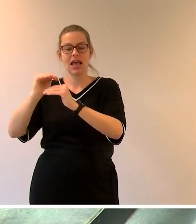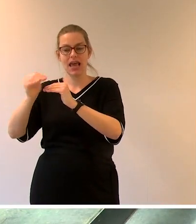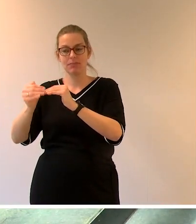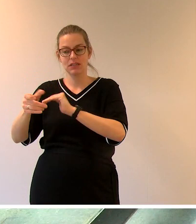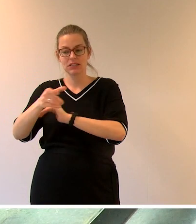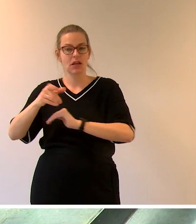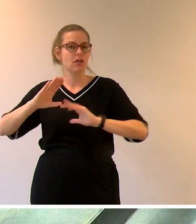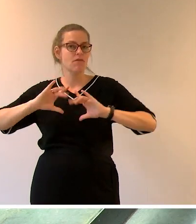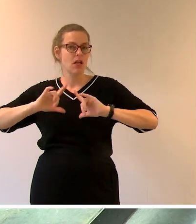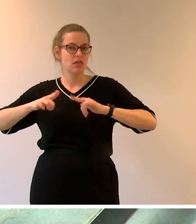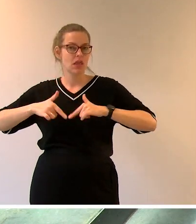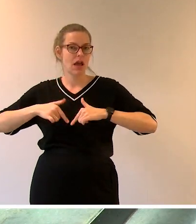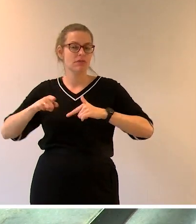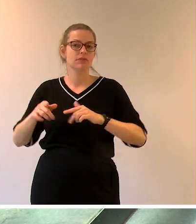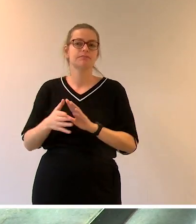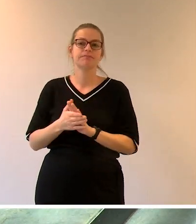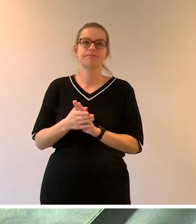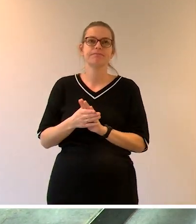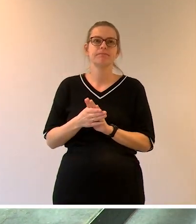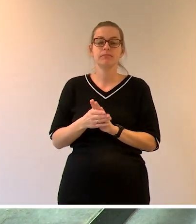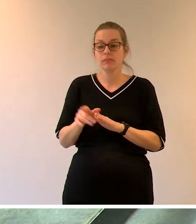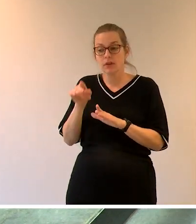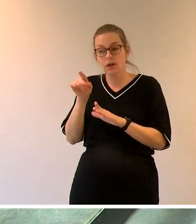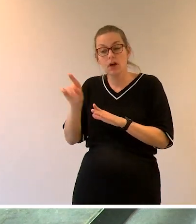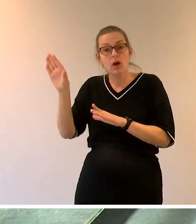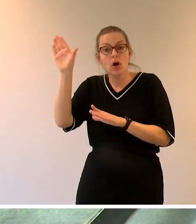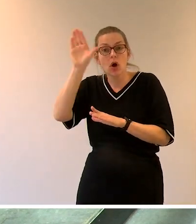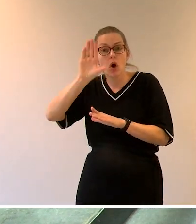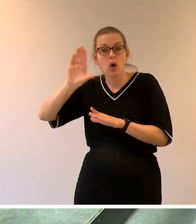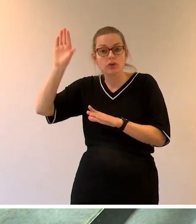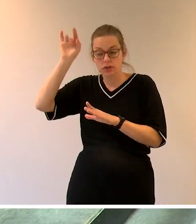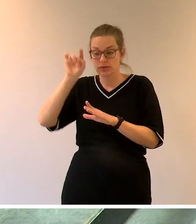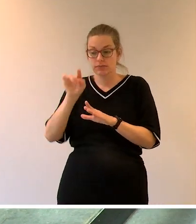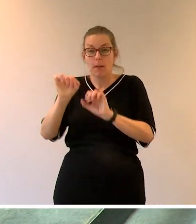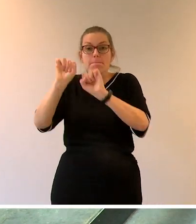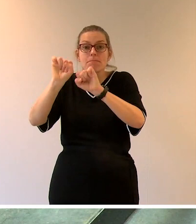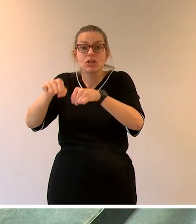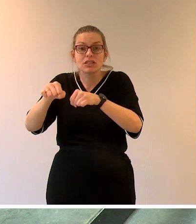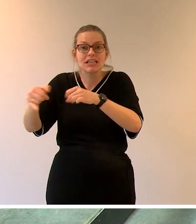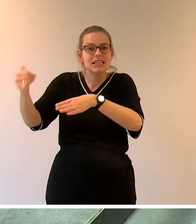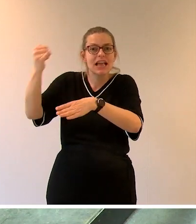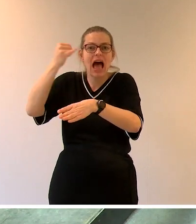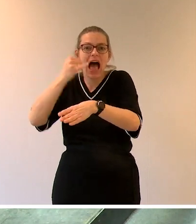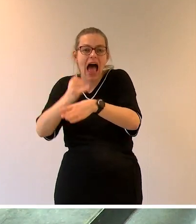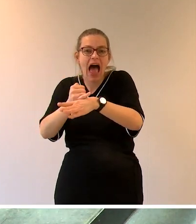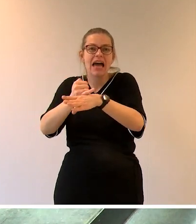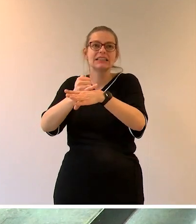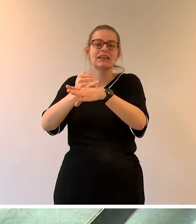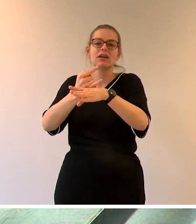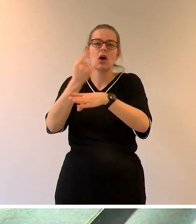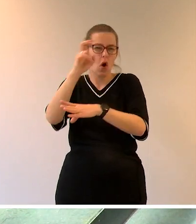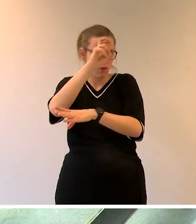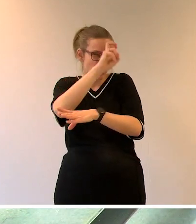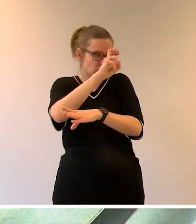van David. Hiermee gaat God dat beslissende einde over